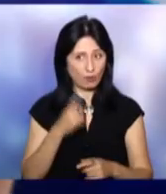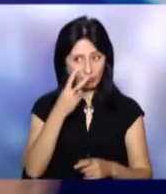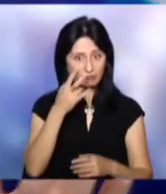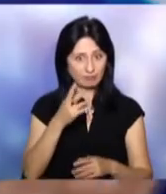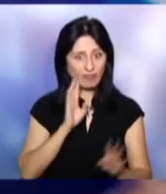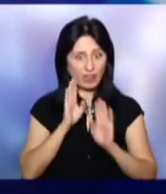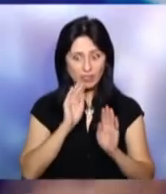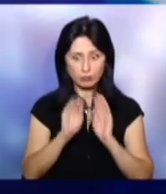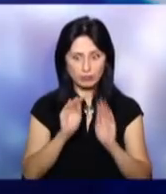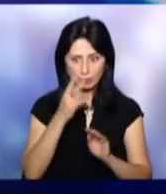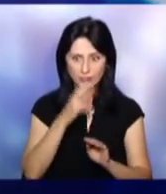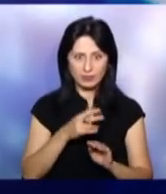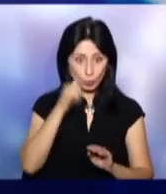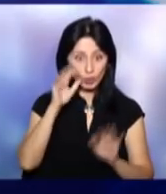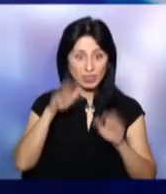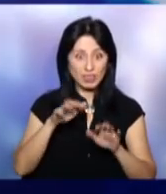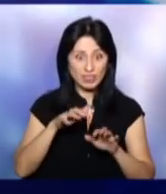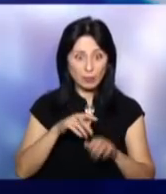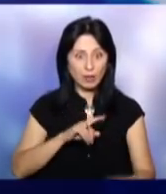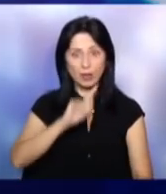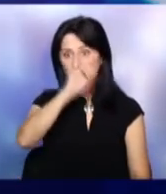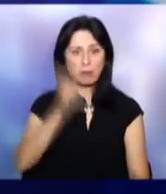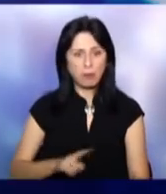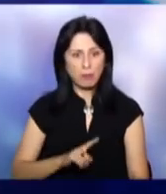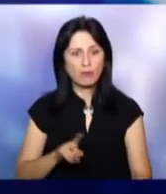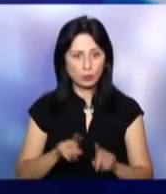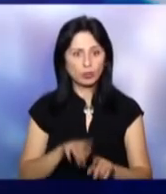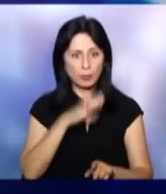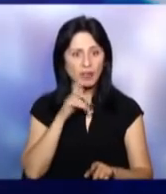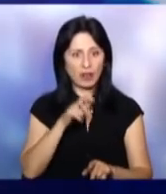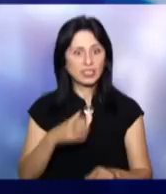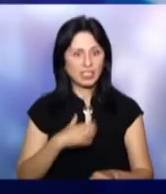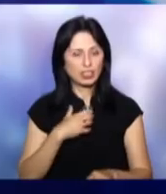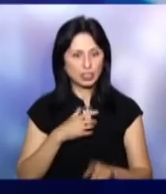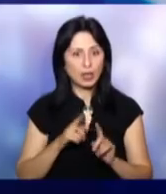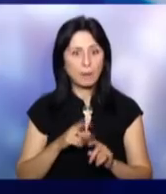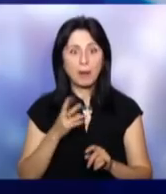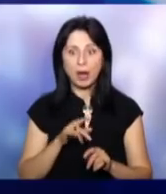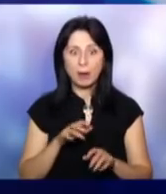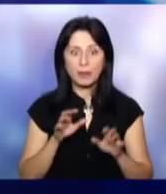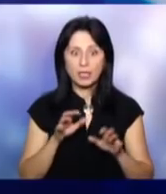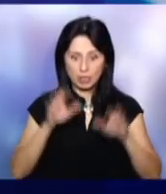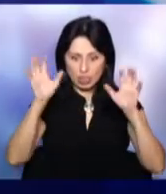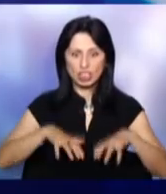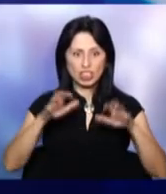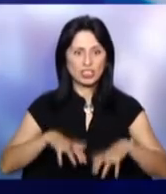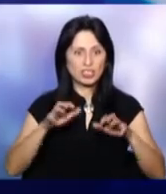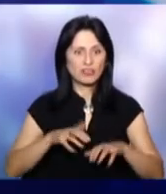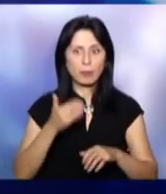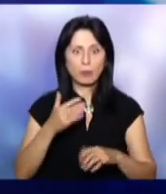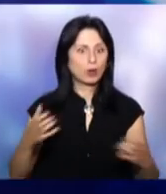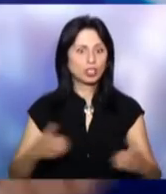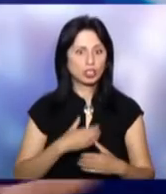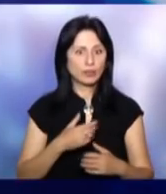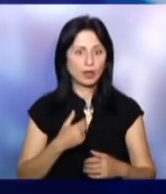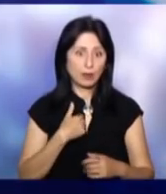წვიმას აშიშია. თუმცა ჭექაქუხილის ბავშვობაში ბევრ ადამიანს ეშინია ხოლმე, მაგრამ აი რაღაც შხაპუნა გაზაფხულის წვიმები, მე